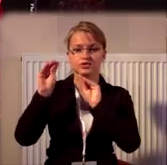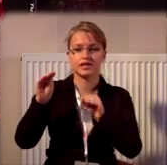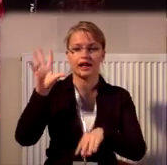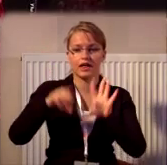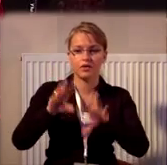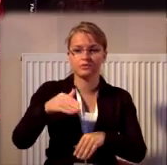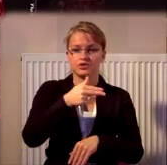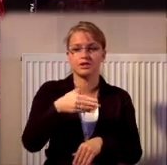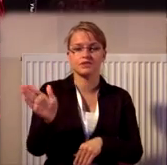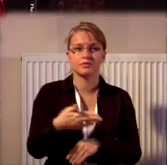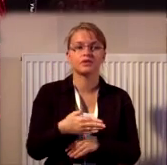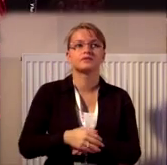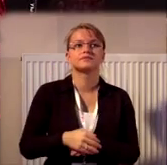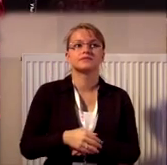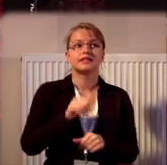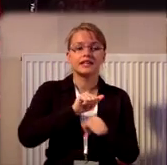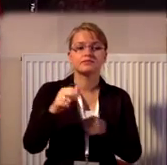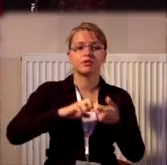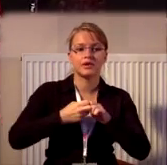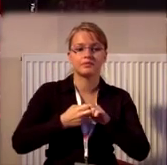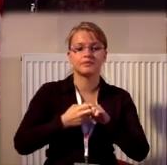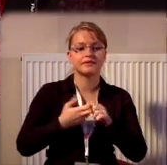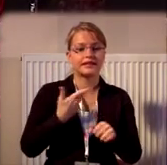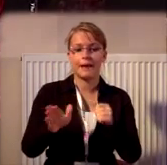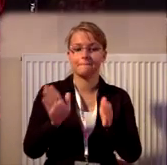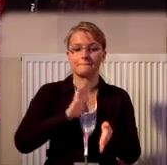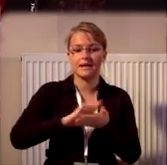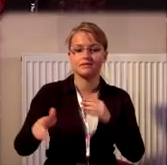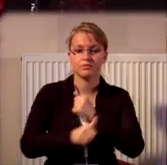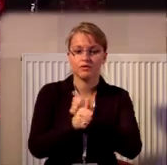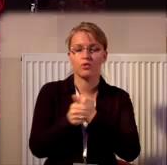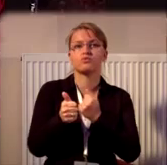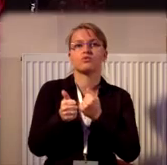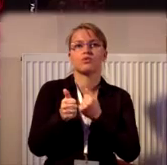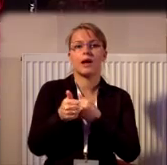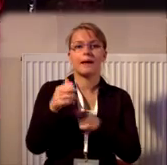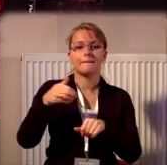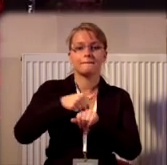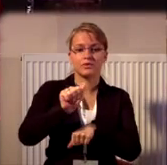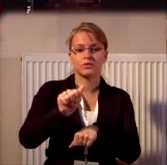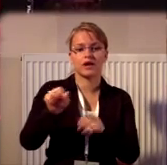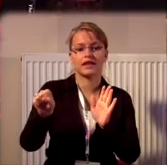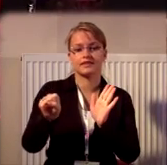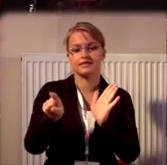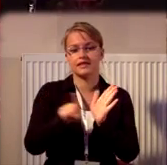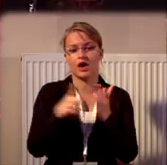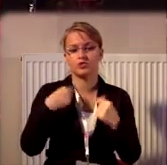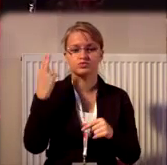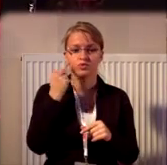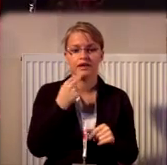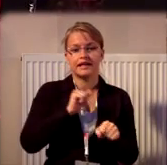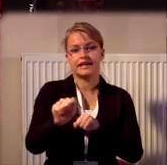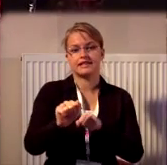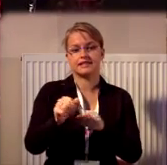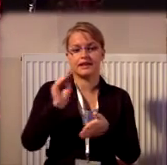Rzeczywiście z tym są problemy. Nie bez powodu, proszę Państwa, matura dla uczniów z dysfunkcją słuchu, arkusz maturalny